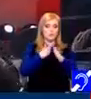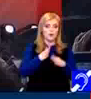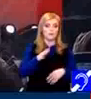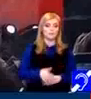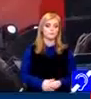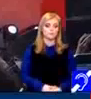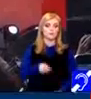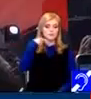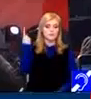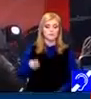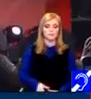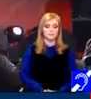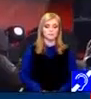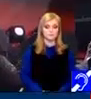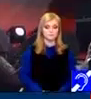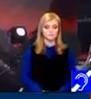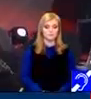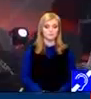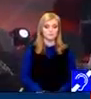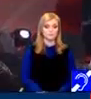нашей матушки России.